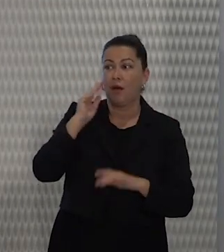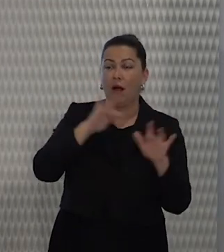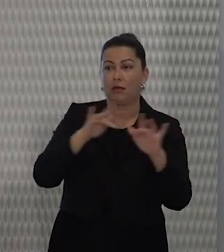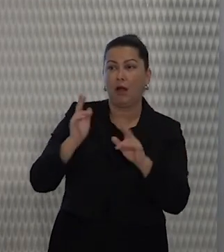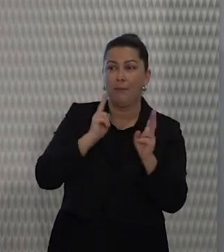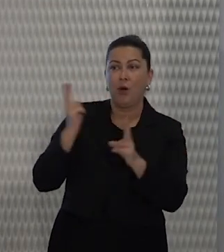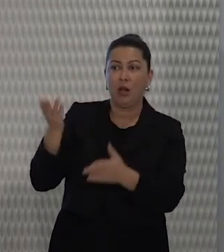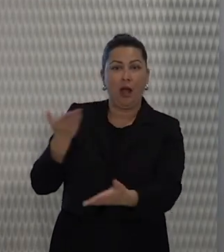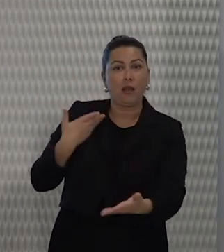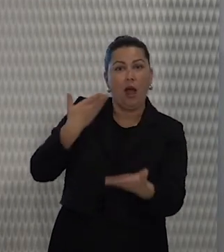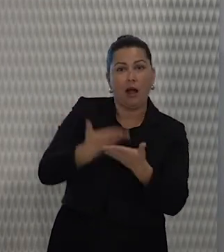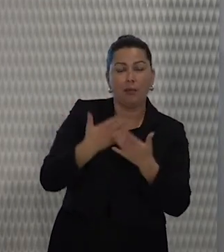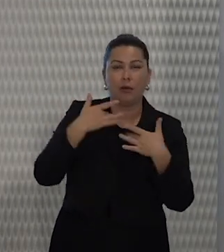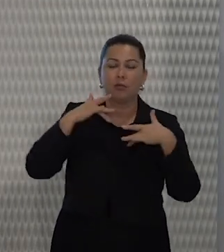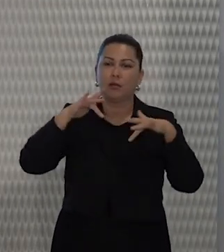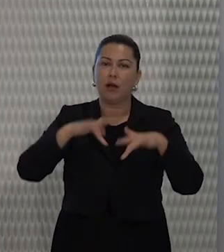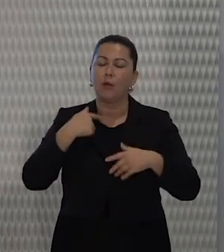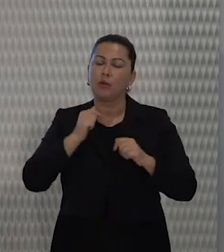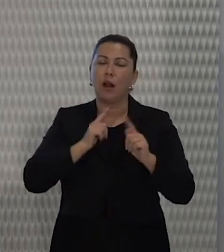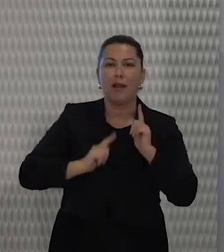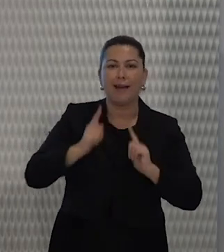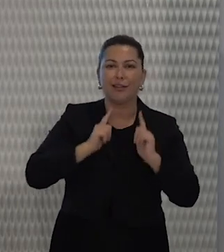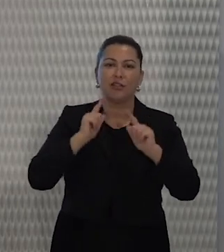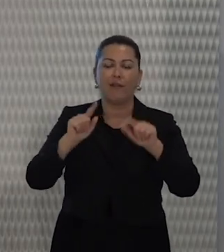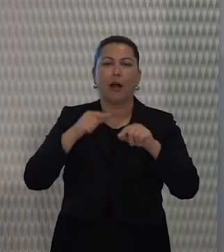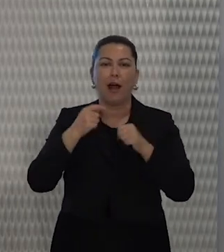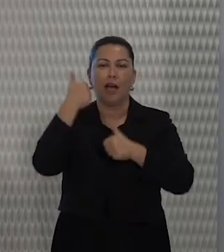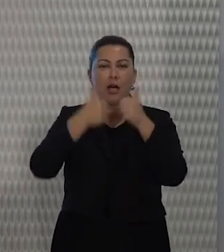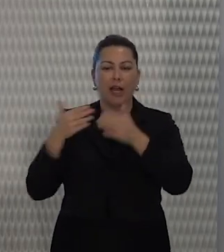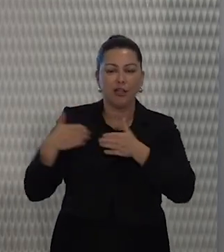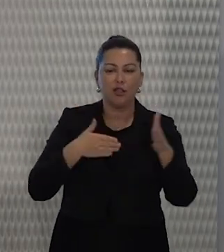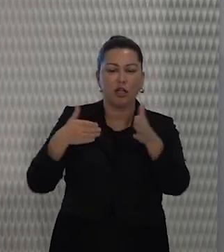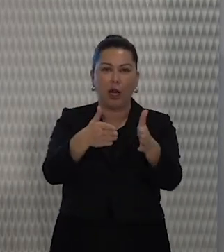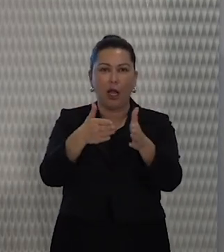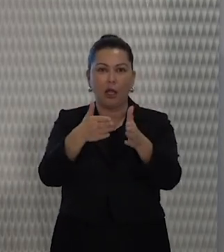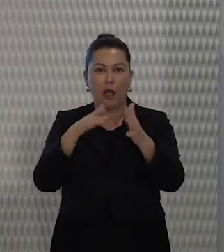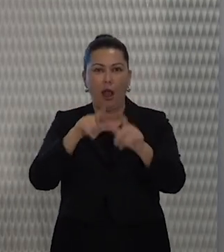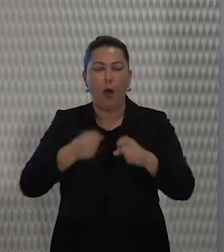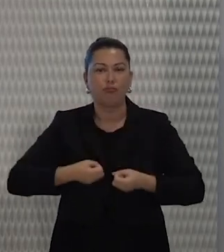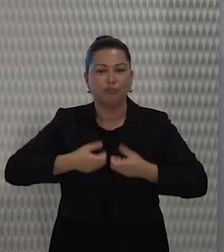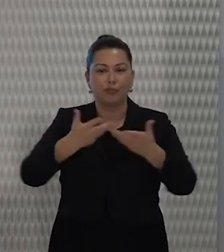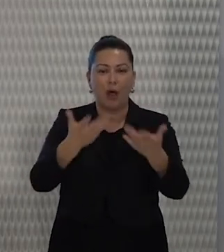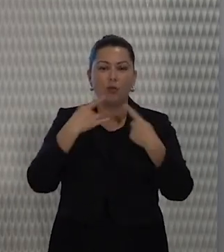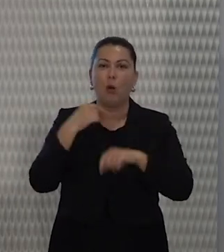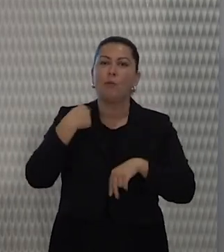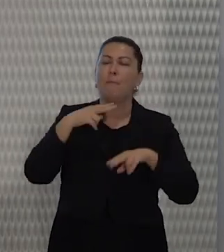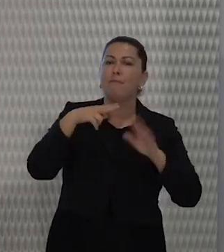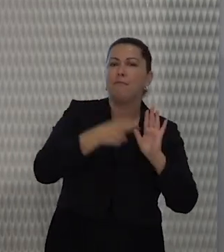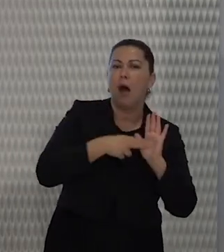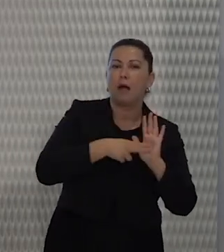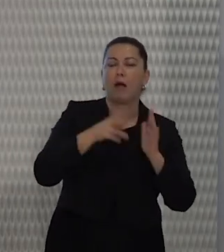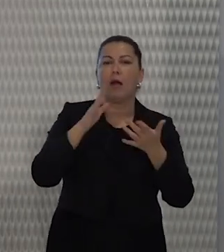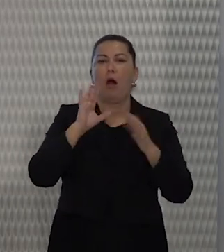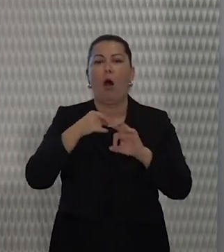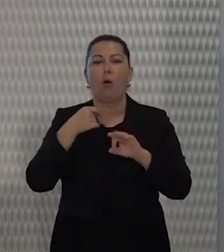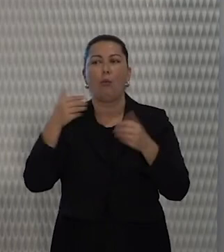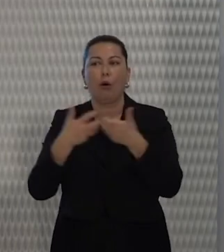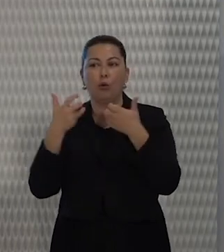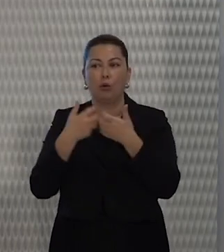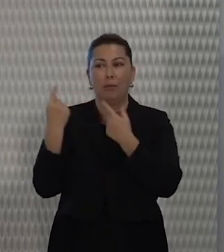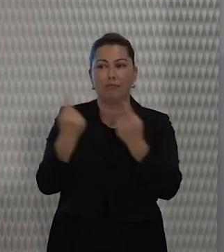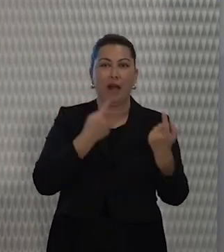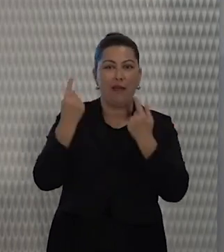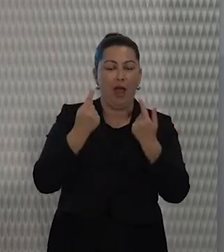unsere Passion auf die Rennstrecke zu bringen, um unsere Marken, um unsere Produkte zu bewerben und um den Erfolg irgendwo